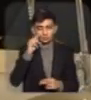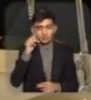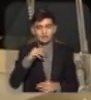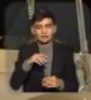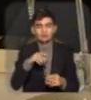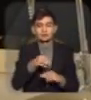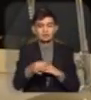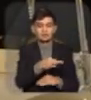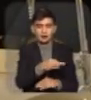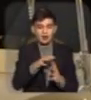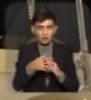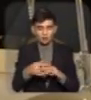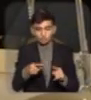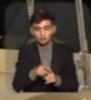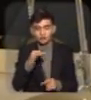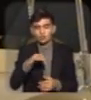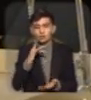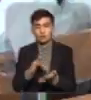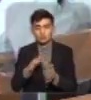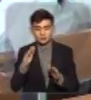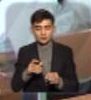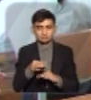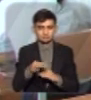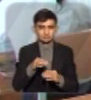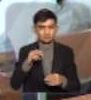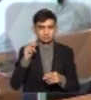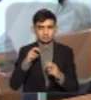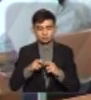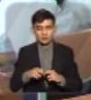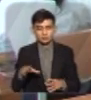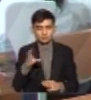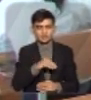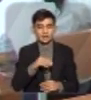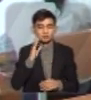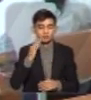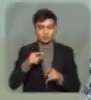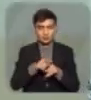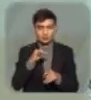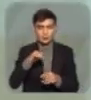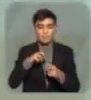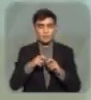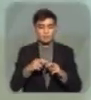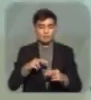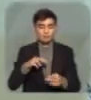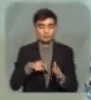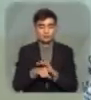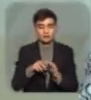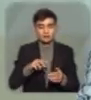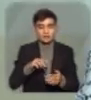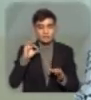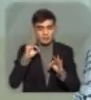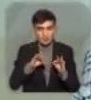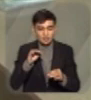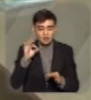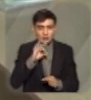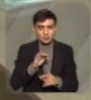и сельскими учениками, который, по оценке министерства, достигает 1,5 лет. Для этого планируют передать функции управления и финансирования